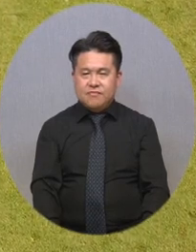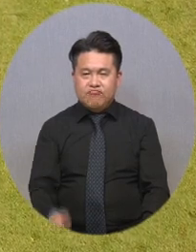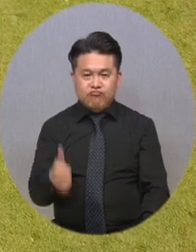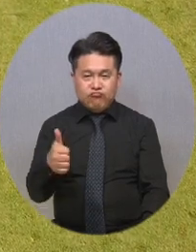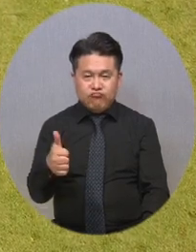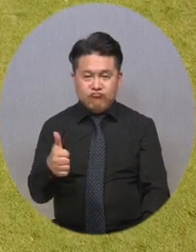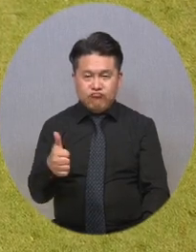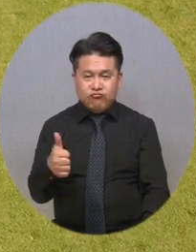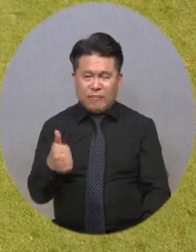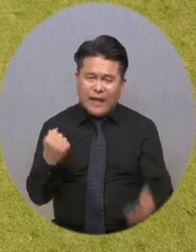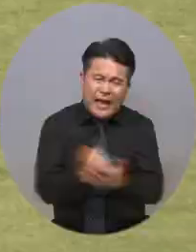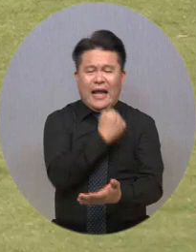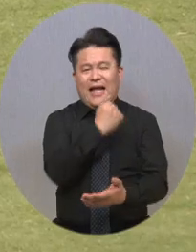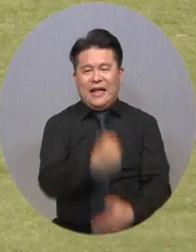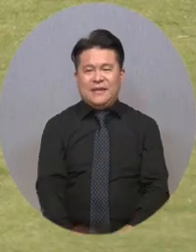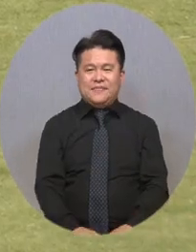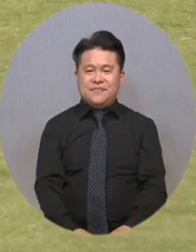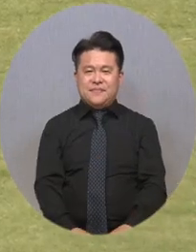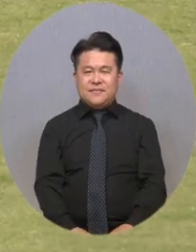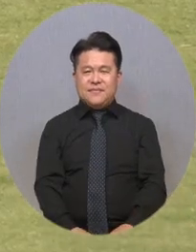나이스.